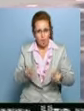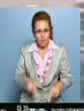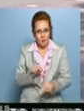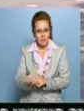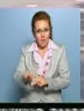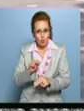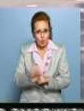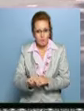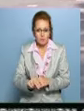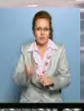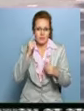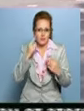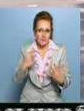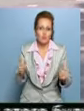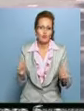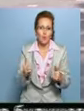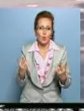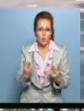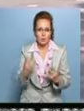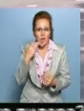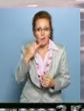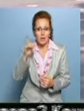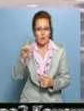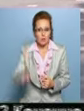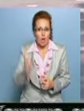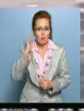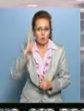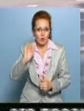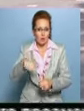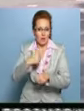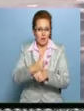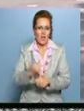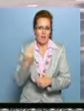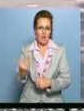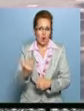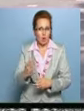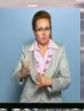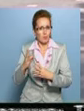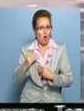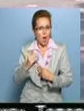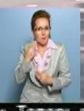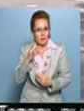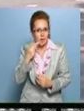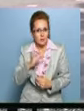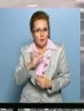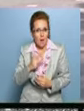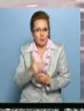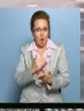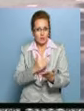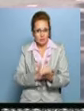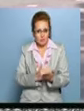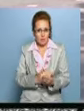естественно что нужно американцам от этого будущего лидера конечно же его про американская позиция и там такой